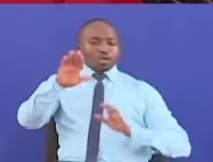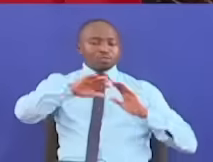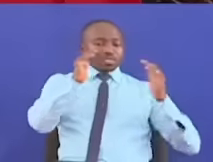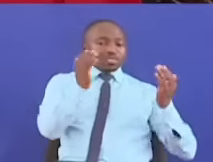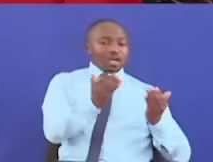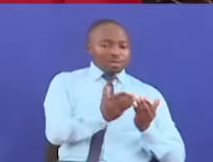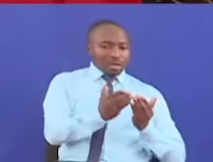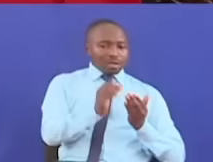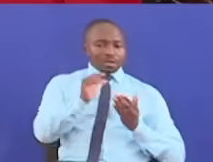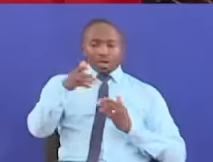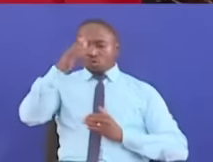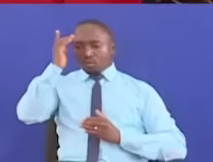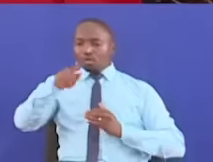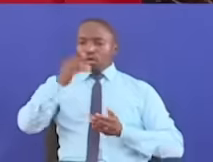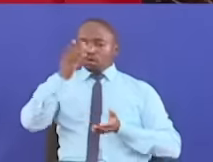wakatipu